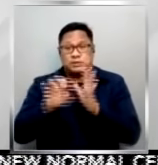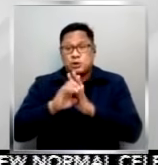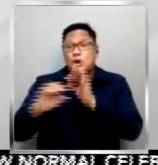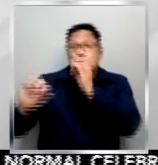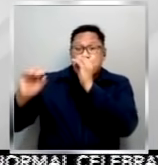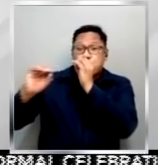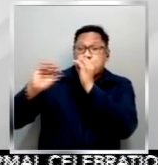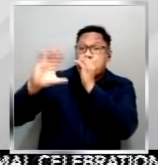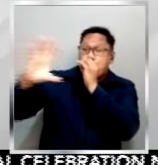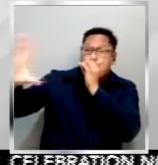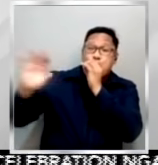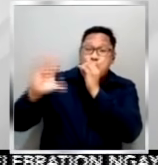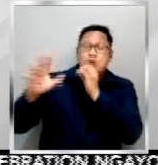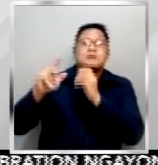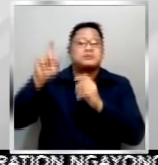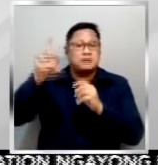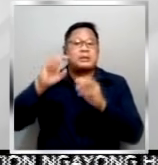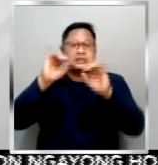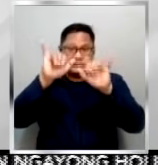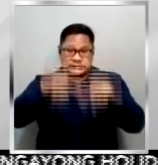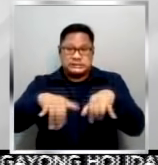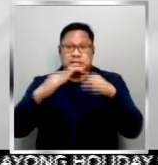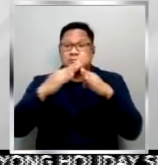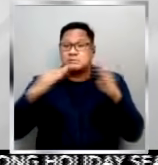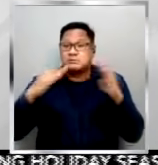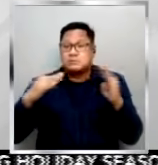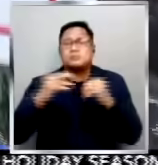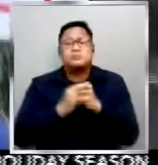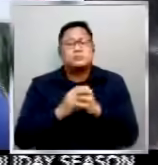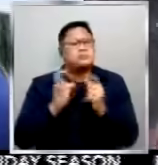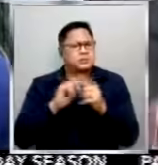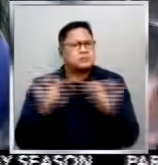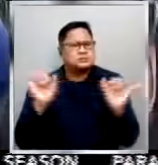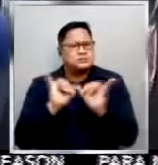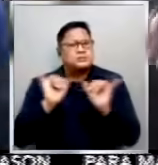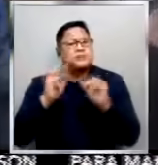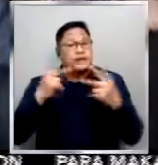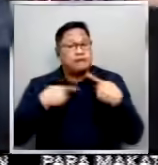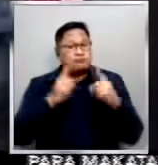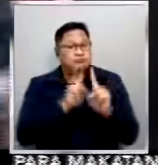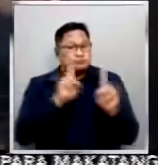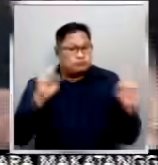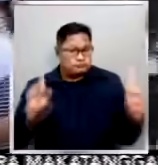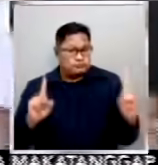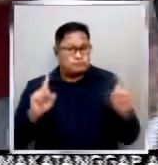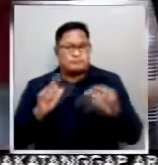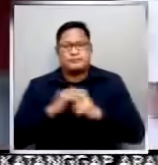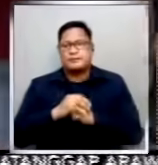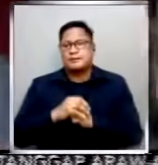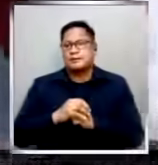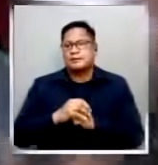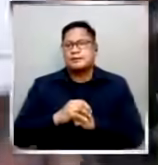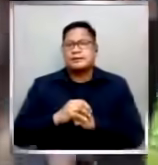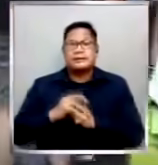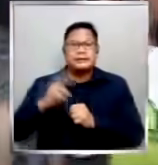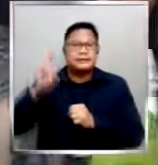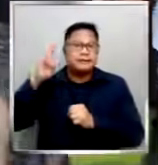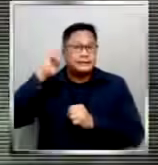home and of course, as usual, may social distancing. Rida Reyes, Nakatutok, 24